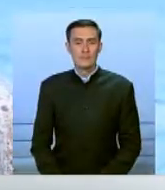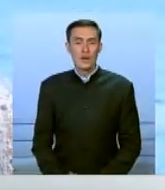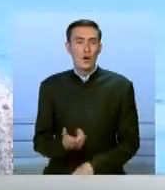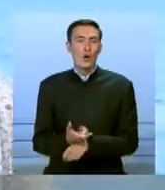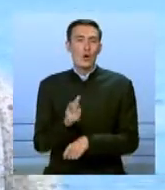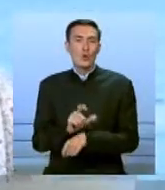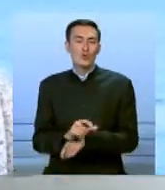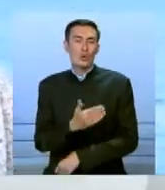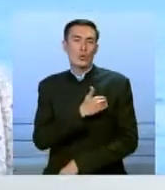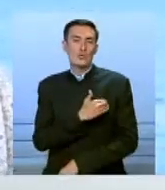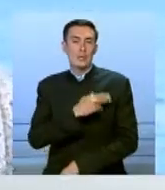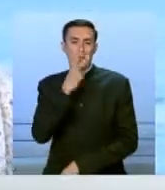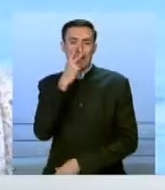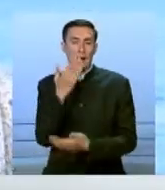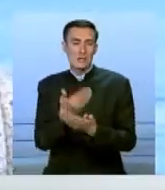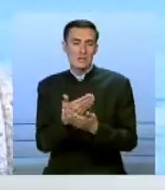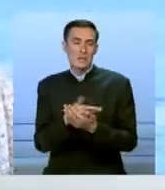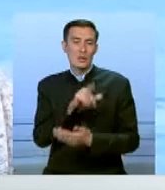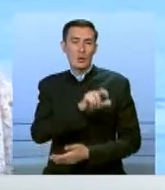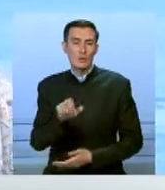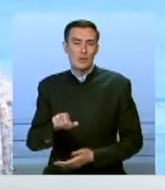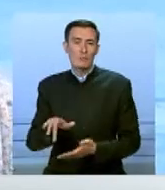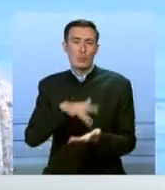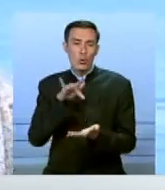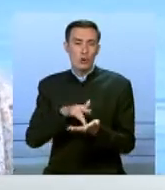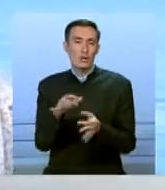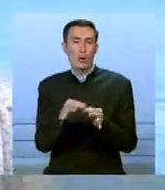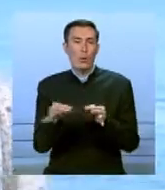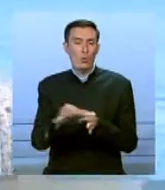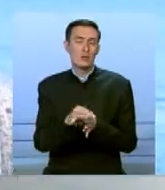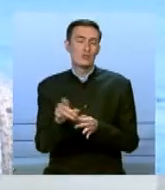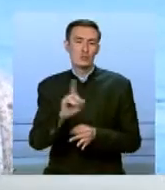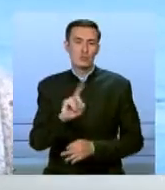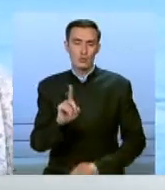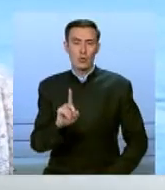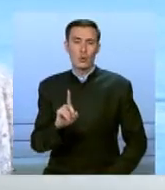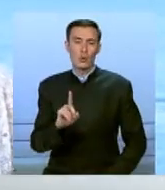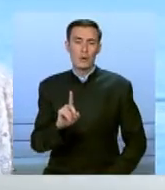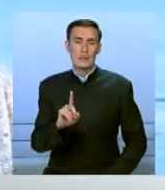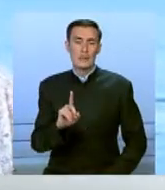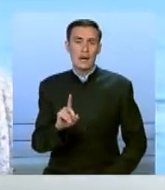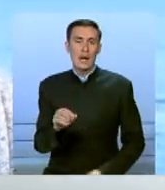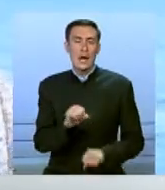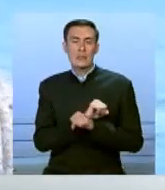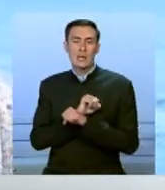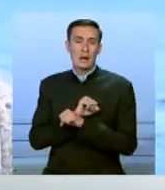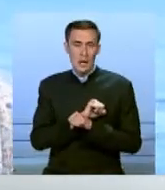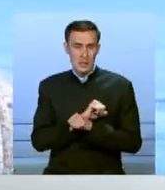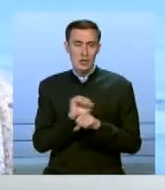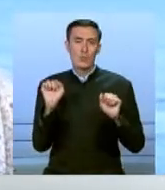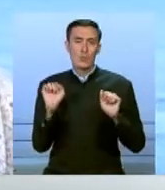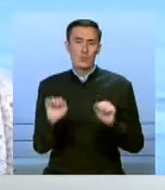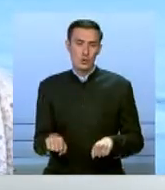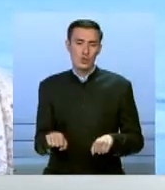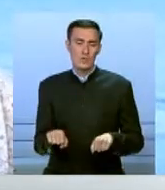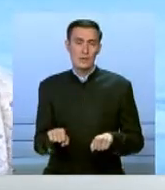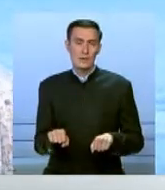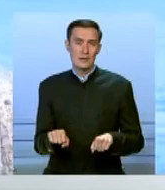Очень хочется показать жителям города, жителям области, жителям других регионов, что отдыхать можно,